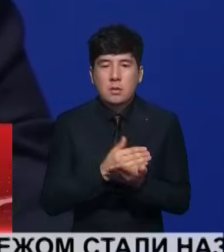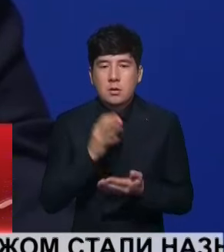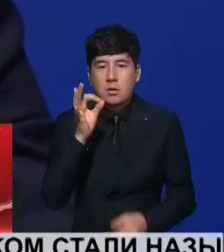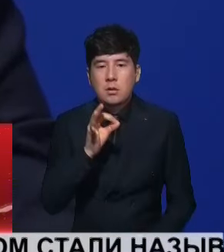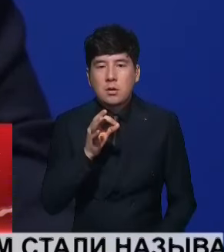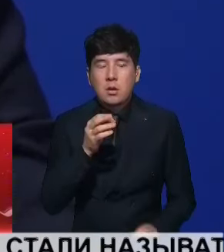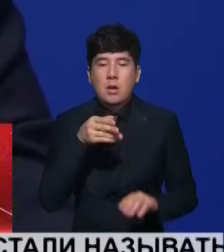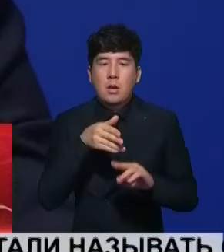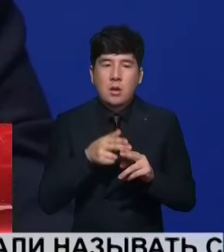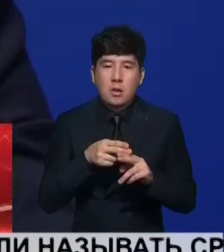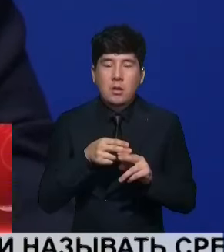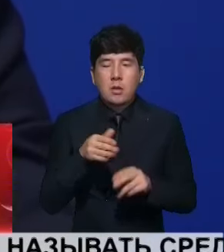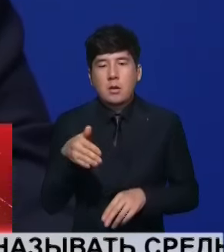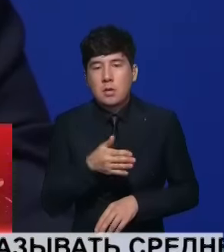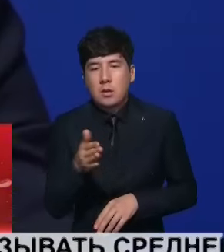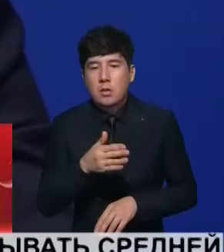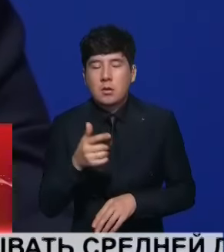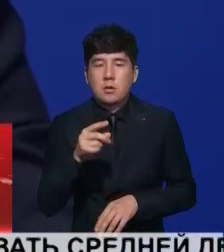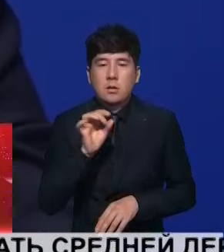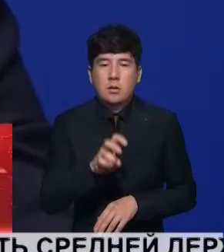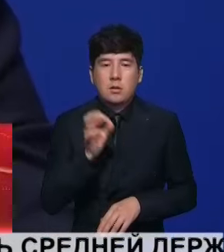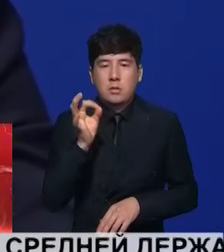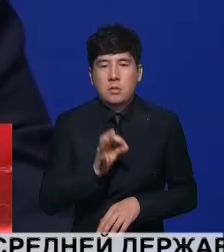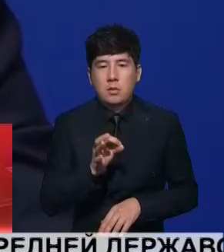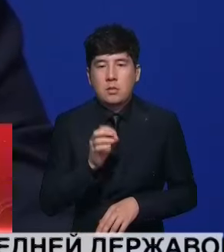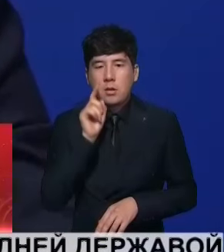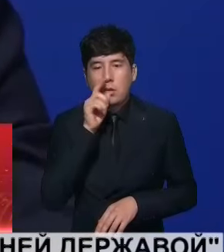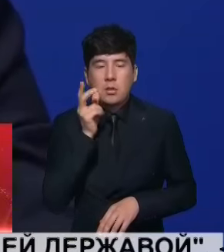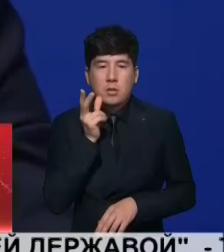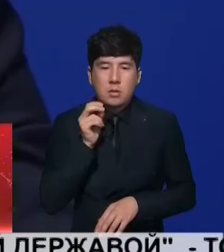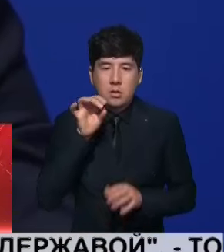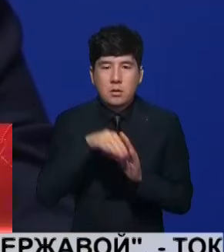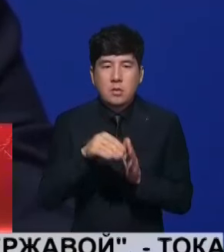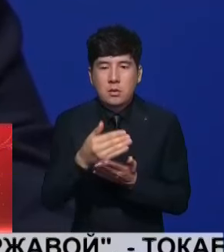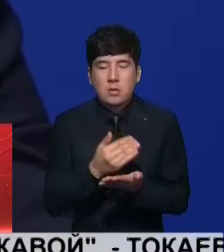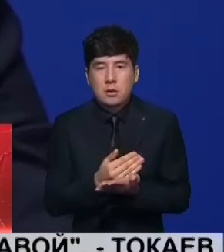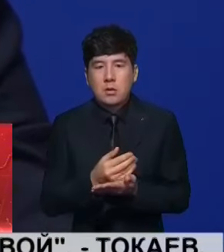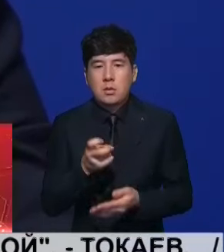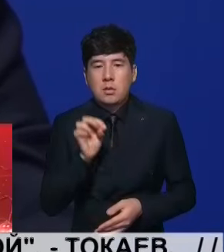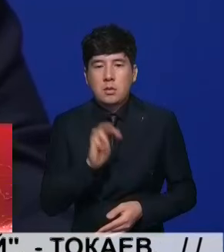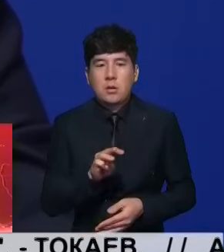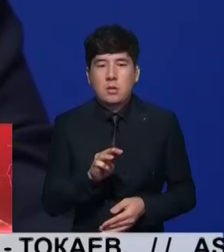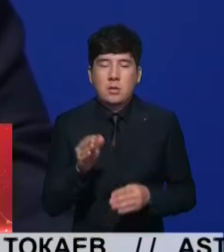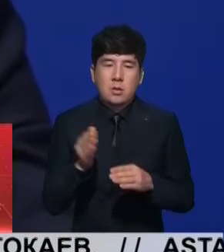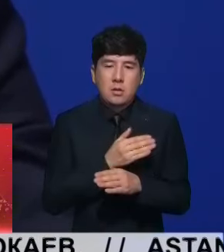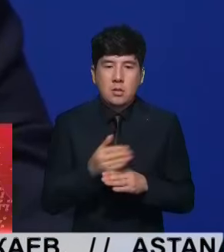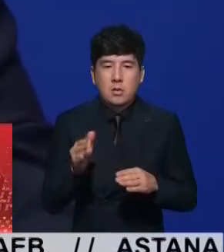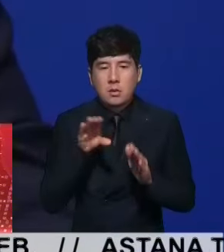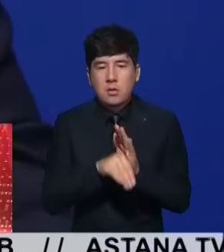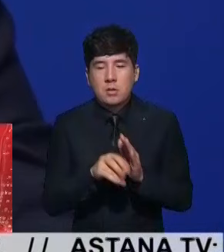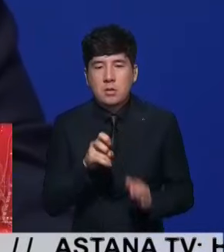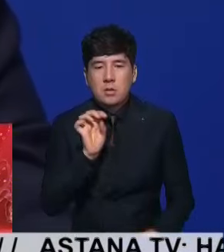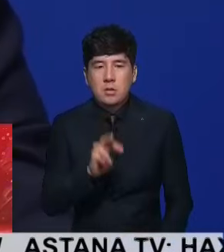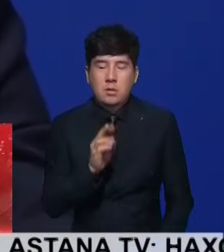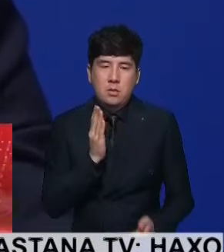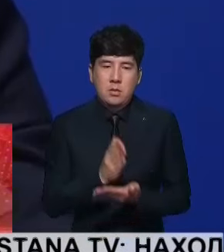рыба 60%, сыры и творог 46%, сахар 44%. Здесь есть риски определенные. Ну, естественно,